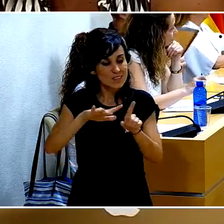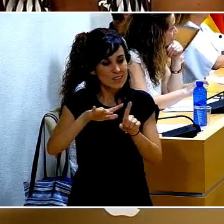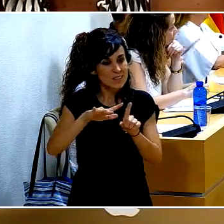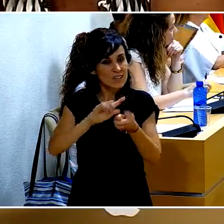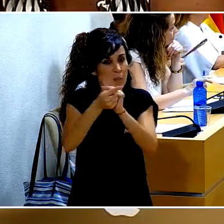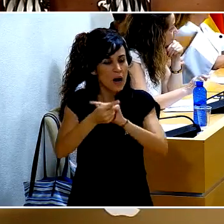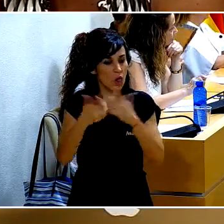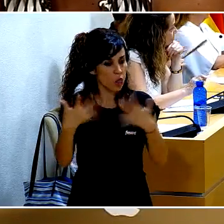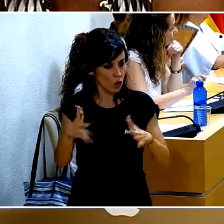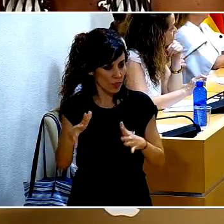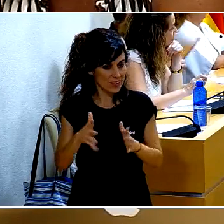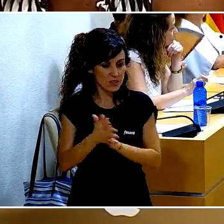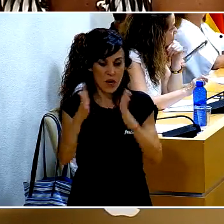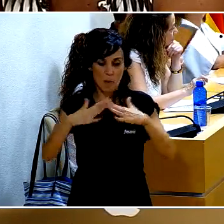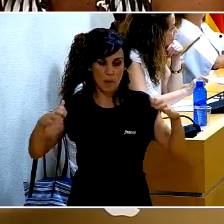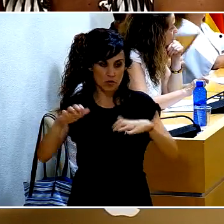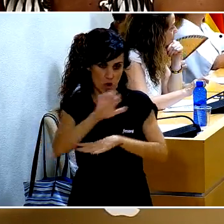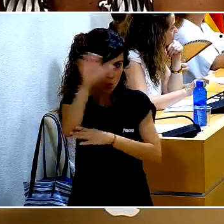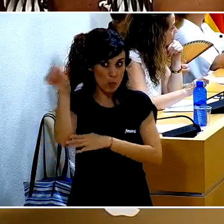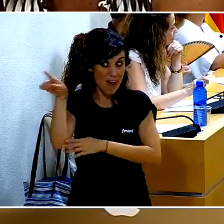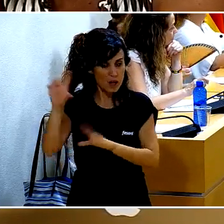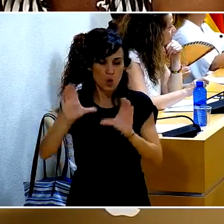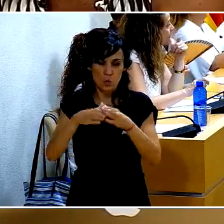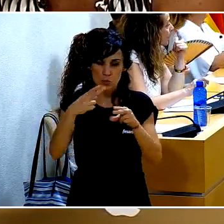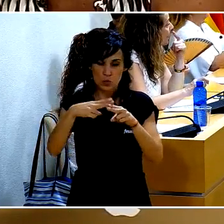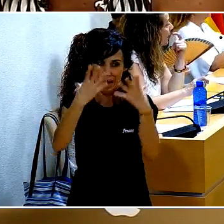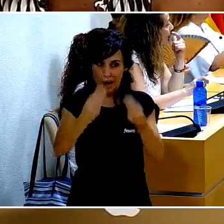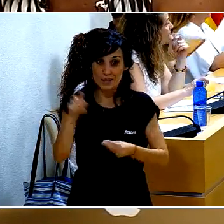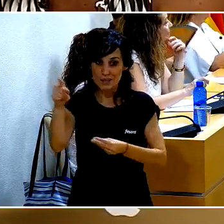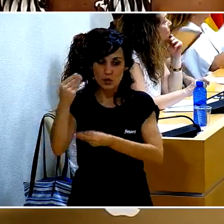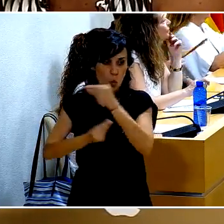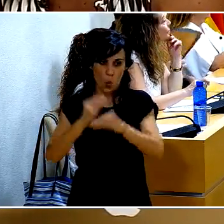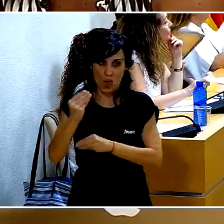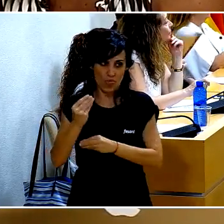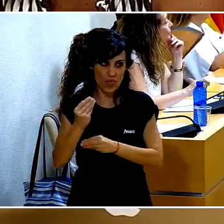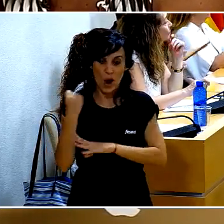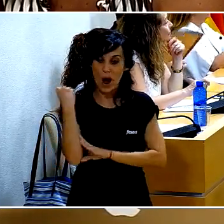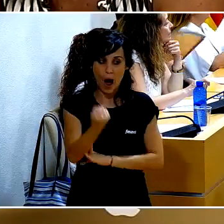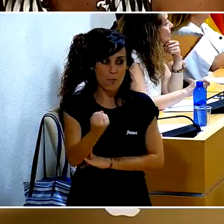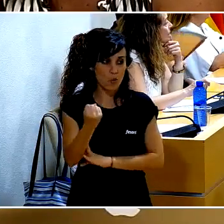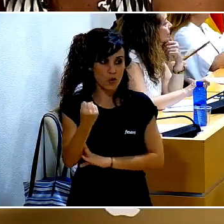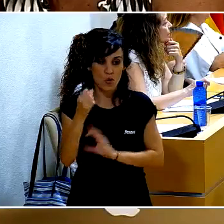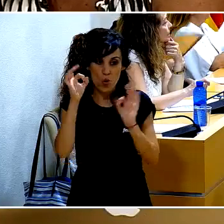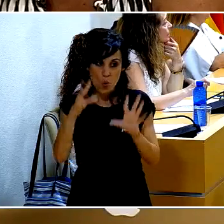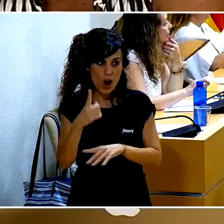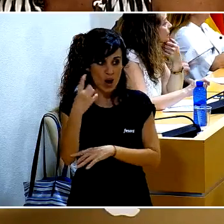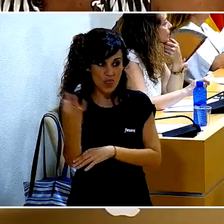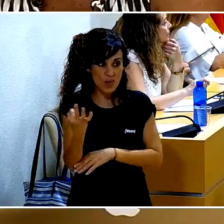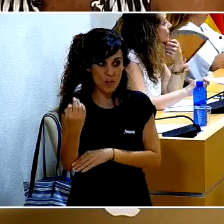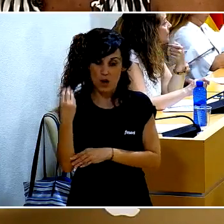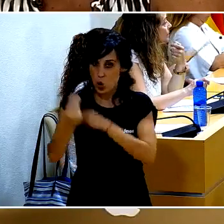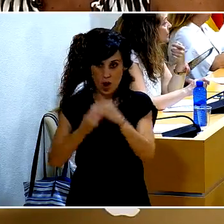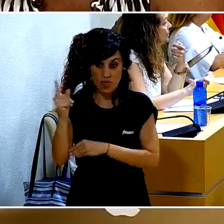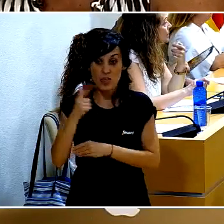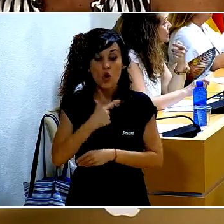són en el Parlament Europeu. I allí n'hi ha molts grups polítics que no estan donant tot el suport que mereix el poble saharaui. Jo sí